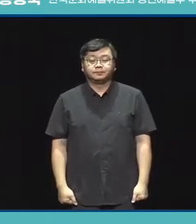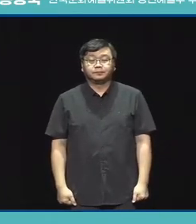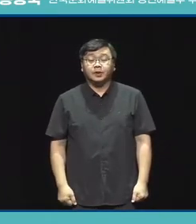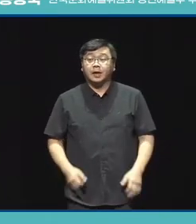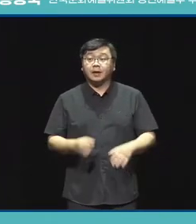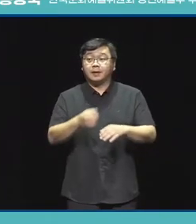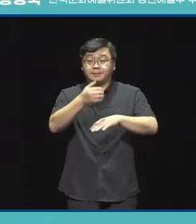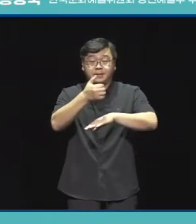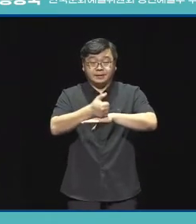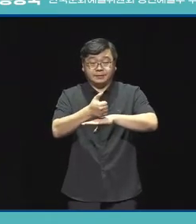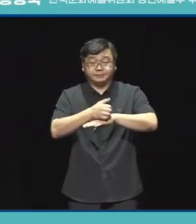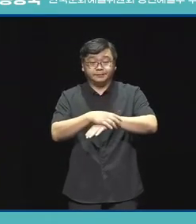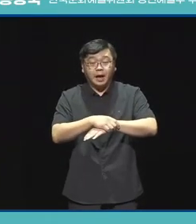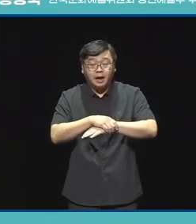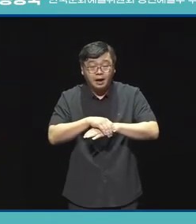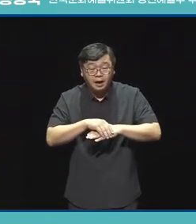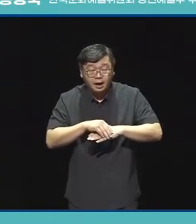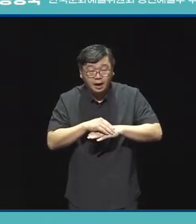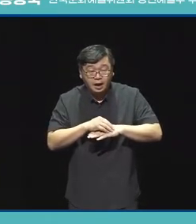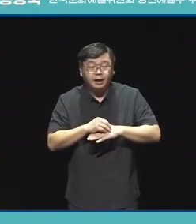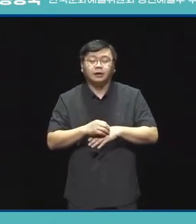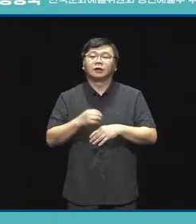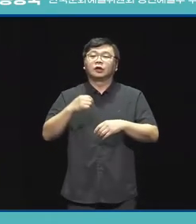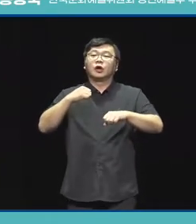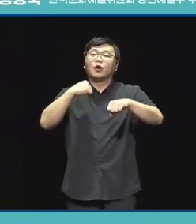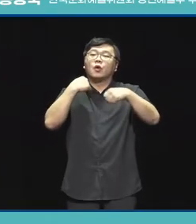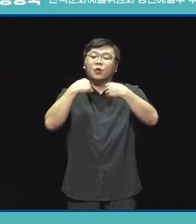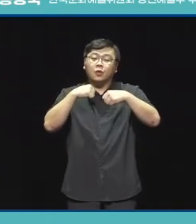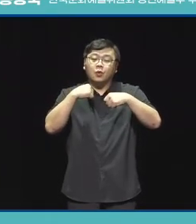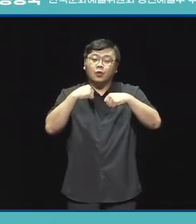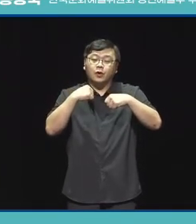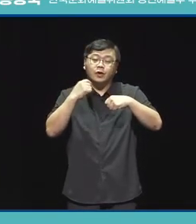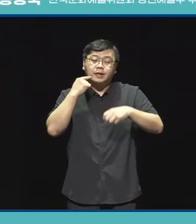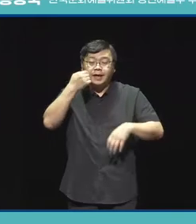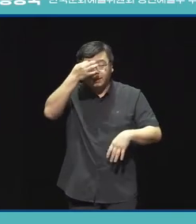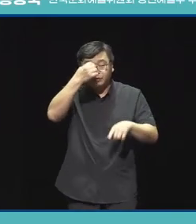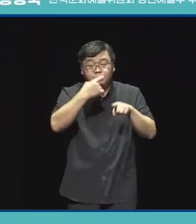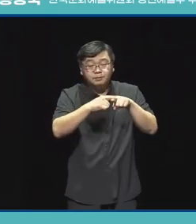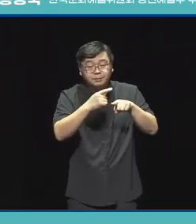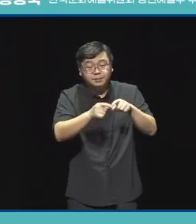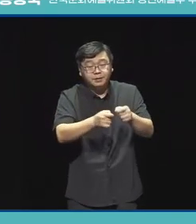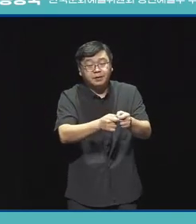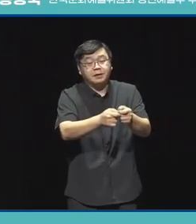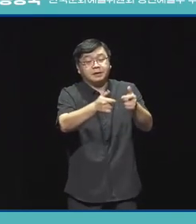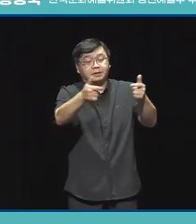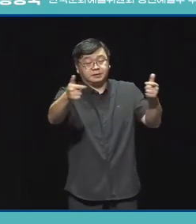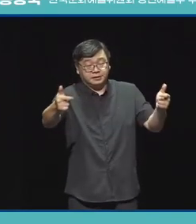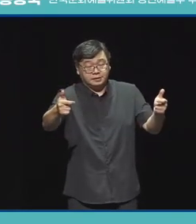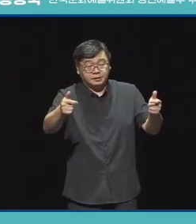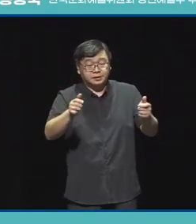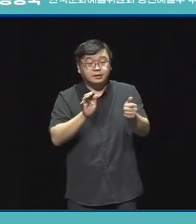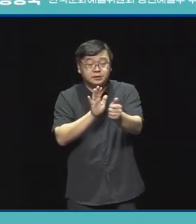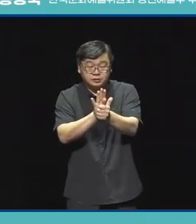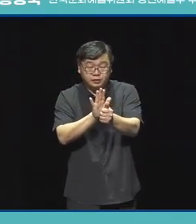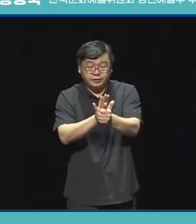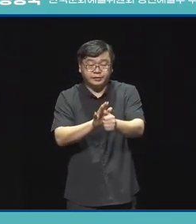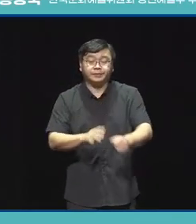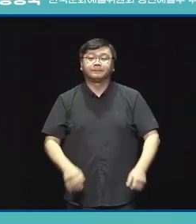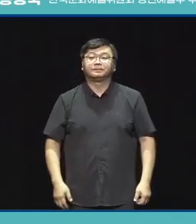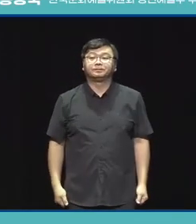네 마지막으로 아 죄송합니다 공연에서 창작산실 안에 있는 사업들 확산 쪽에 있는 공연술 비평 활성화 지원서 말씀드리겠습니다